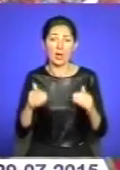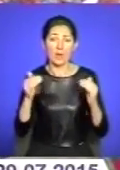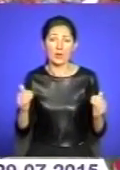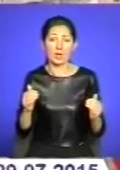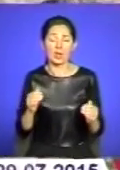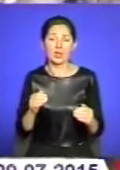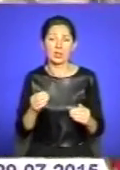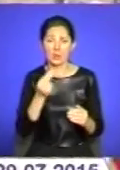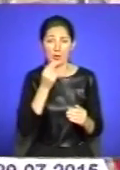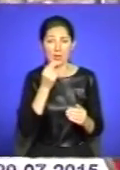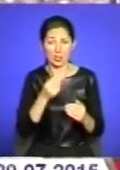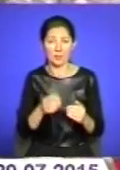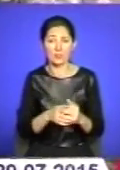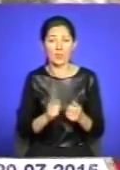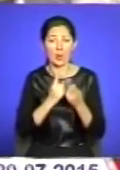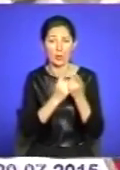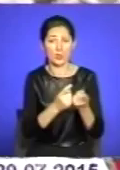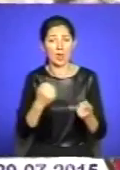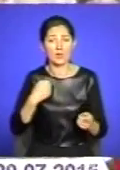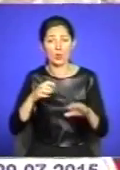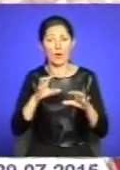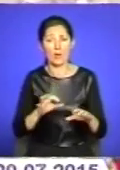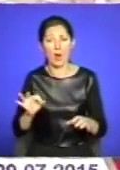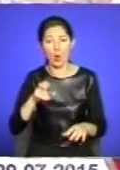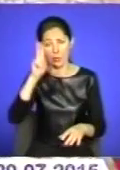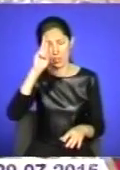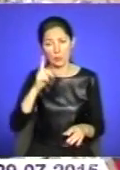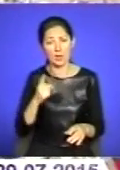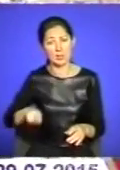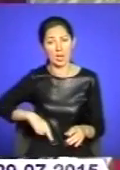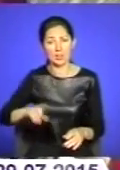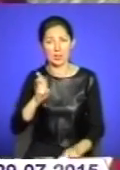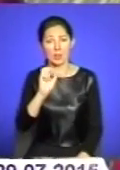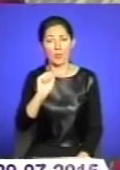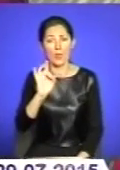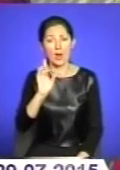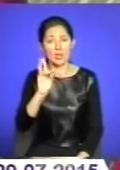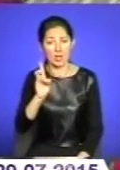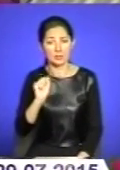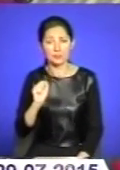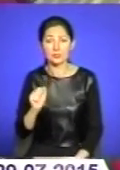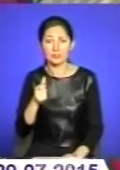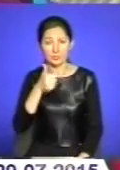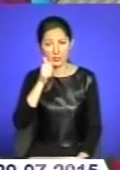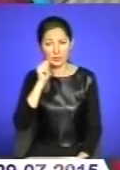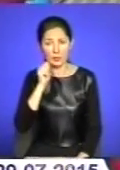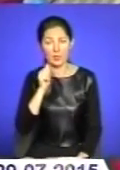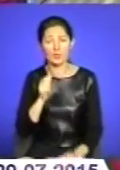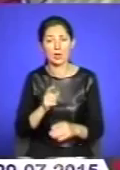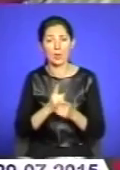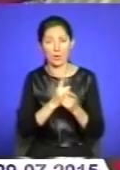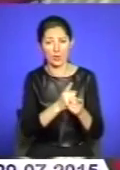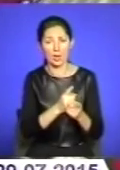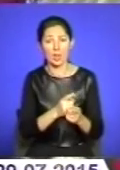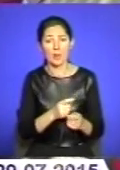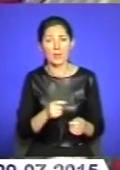сухпайок. Проводжав військових і голова обласної державної адміністрації Степан Барна. Позавчора ми провадили на передову